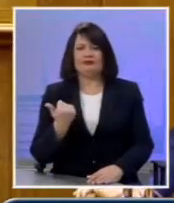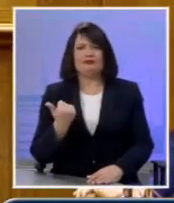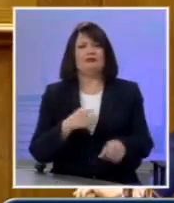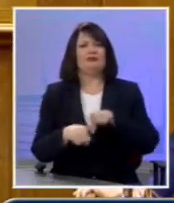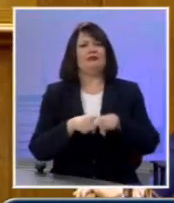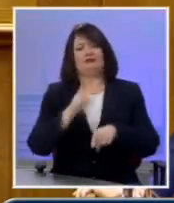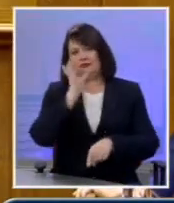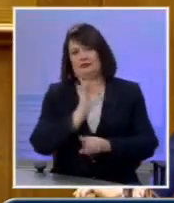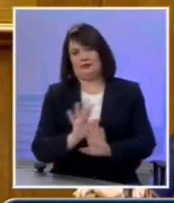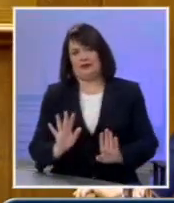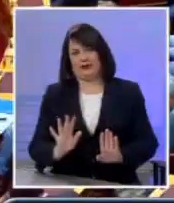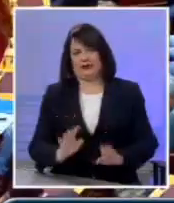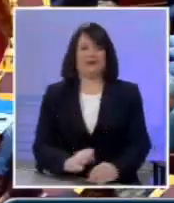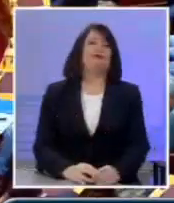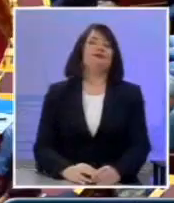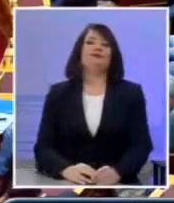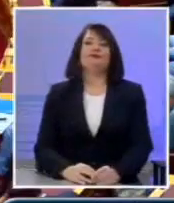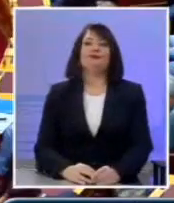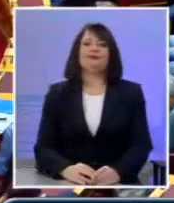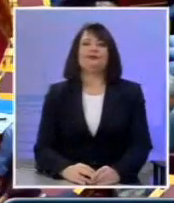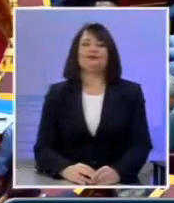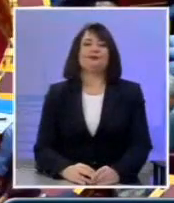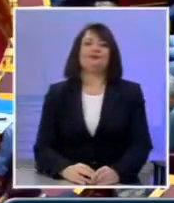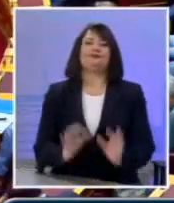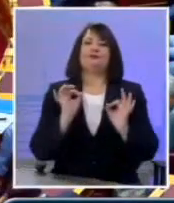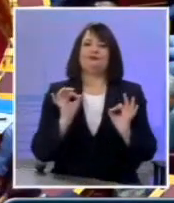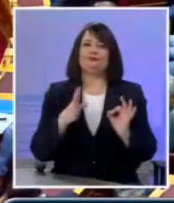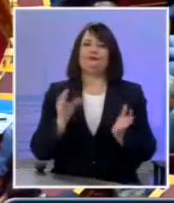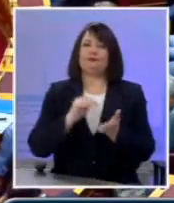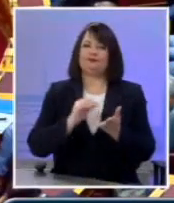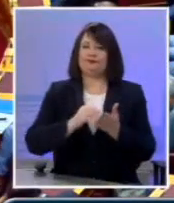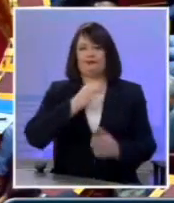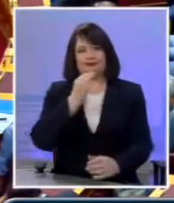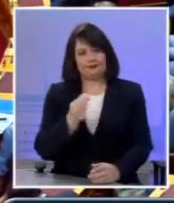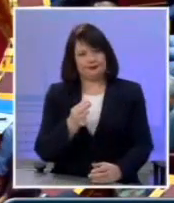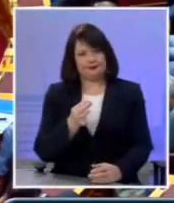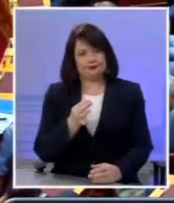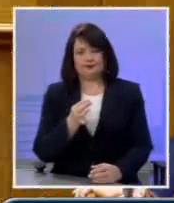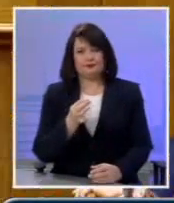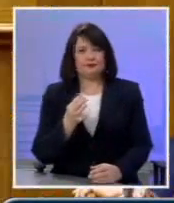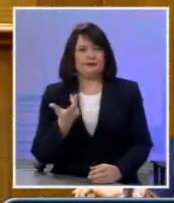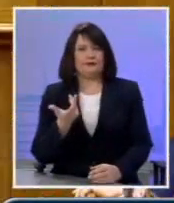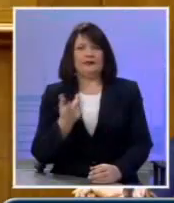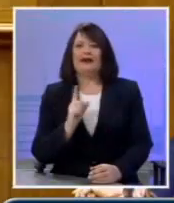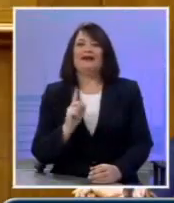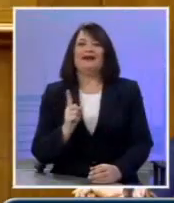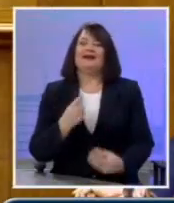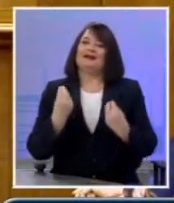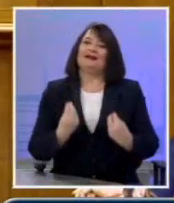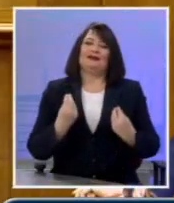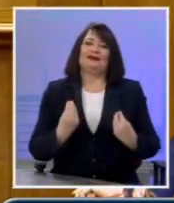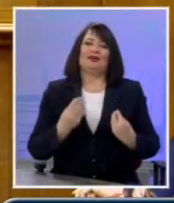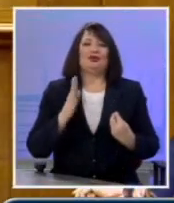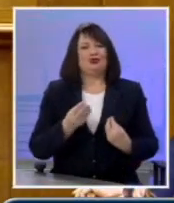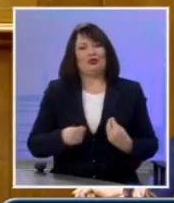σχέση με την πραγματικότητα. Και βεβαίως θέλω να επαναλάβω ότι αυτό το θέμα δεν είναι το καλύτερο